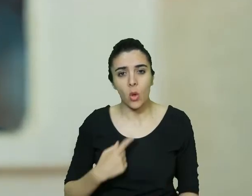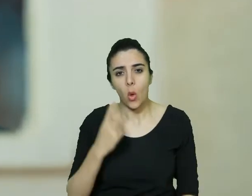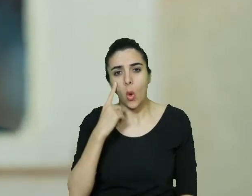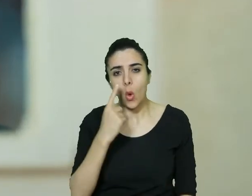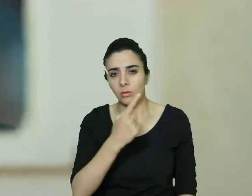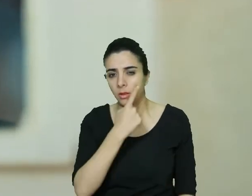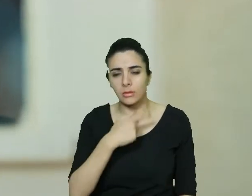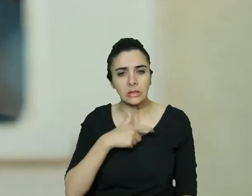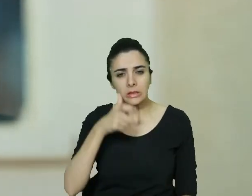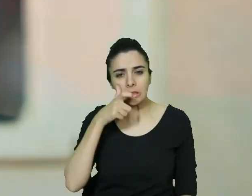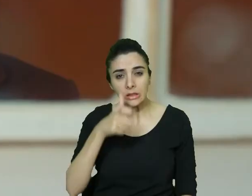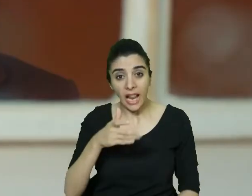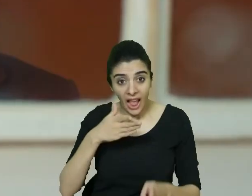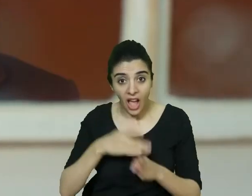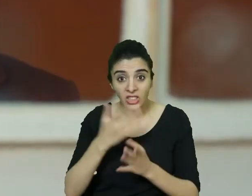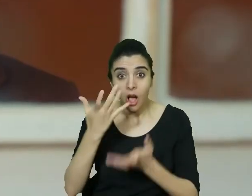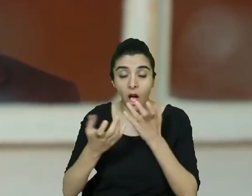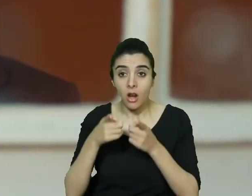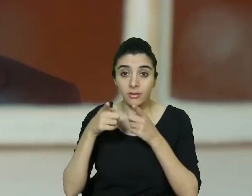gözlerimi diktiğim o asıl kaynaktan